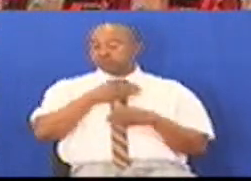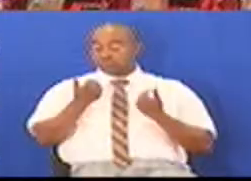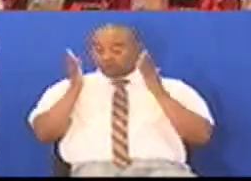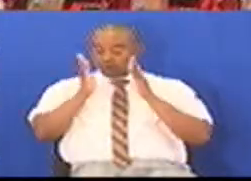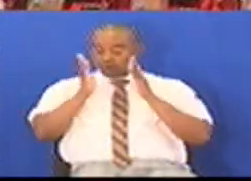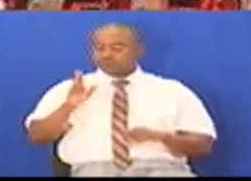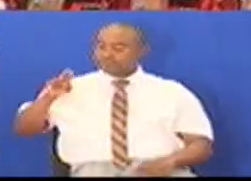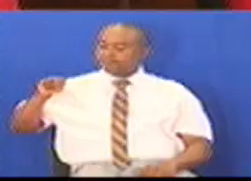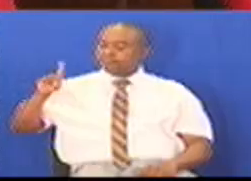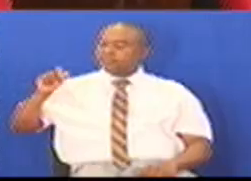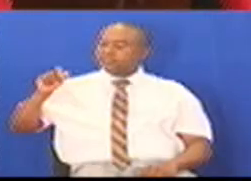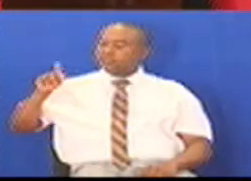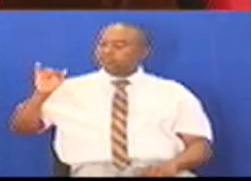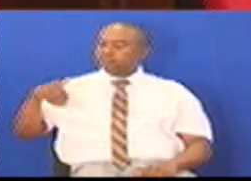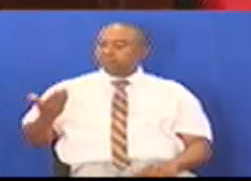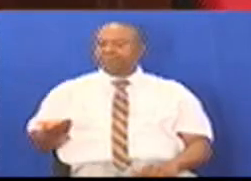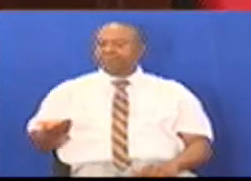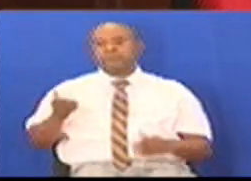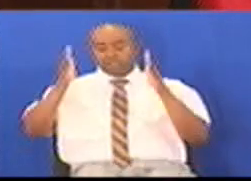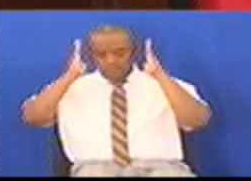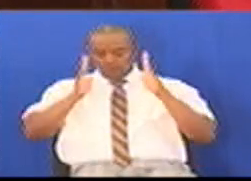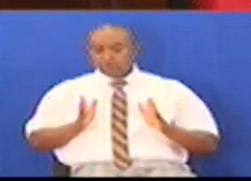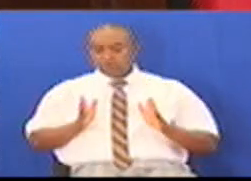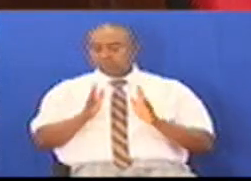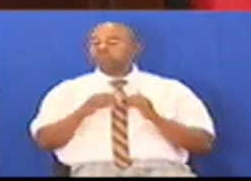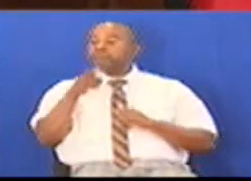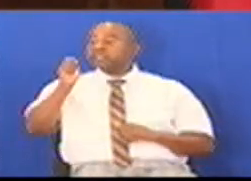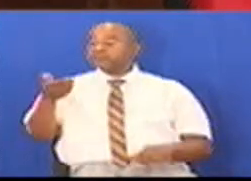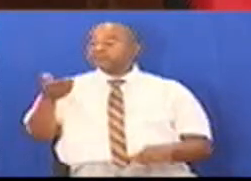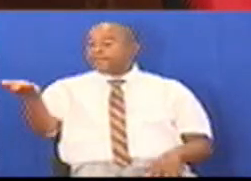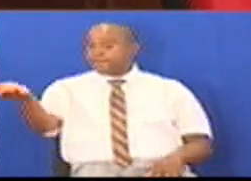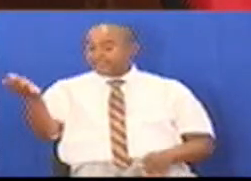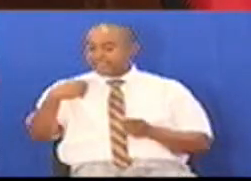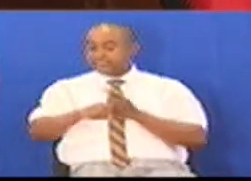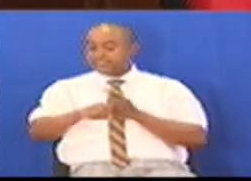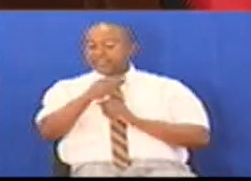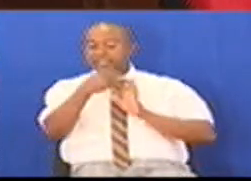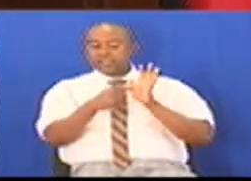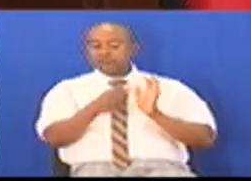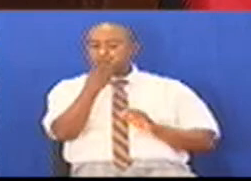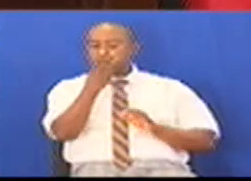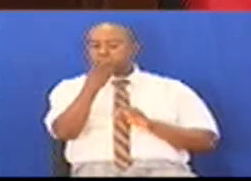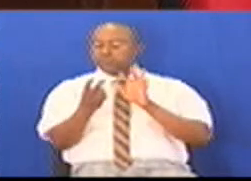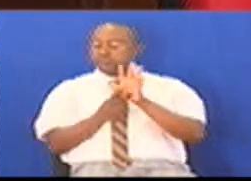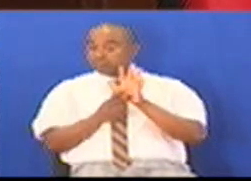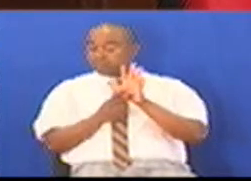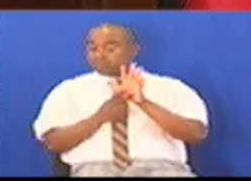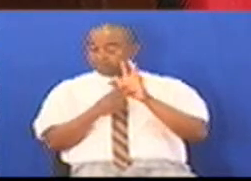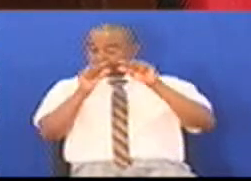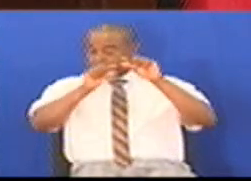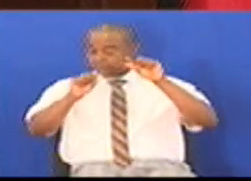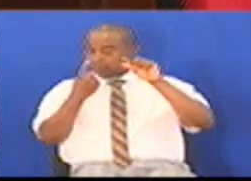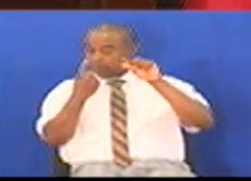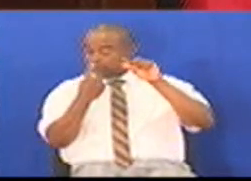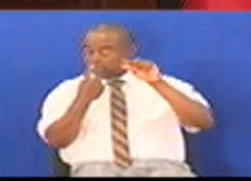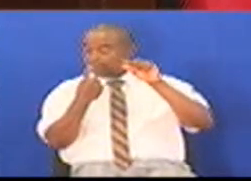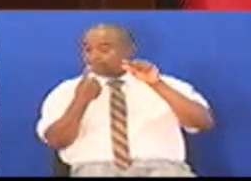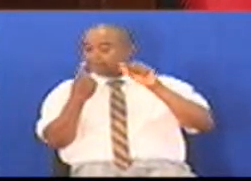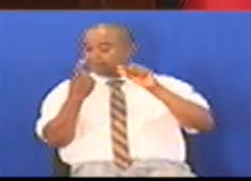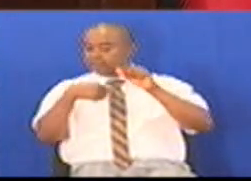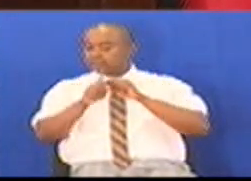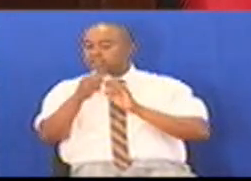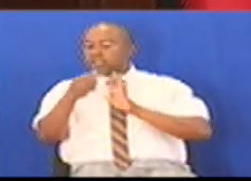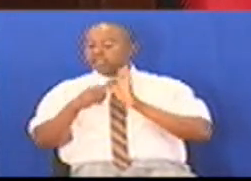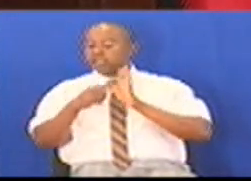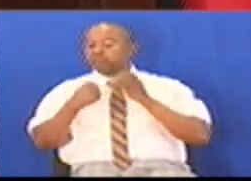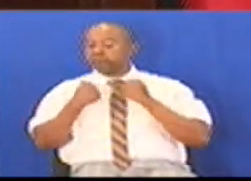Ndaki. Mheshimiwa Spika, kwa mujibu wa kanuni ya 37, kanuni ndogo moja ya kanuni za kudumu